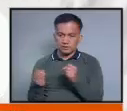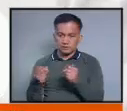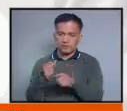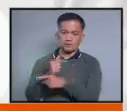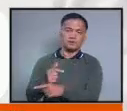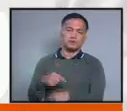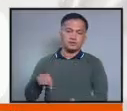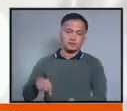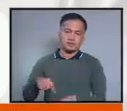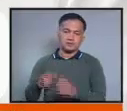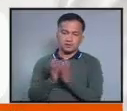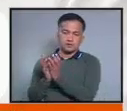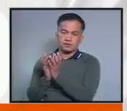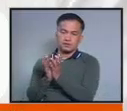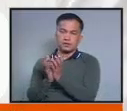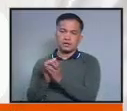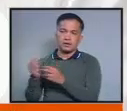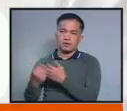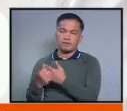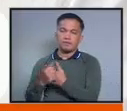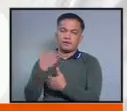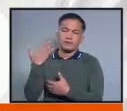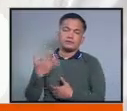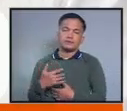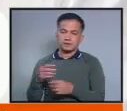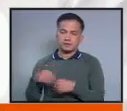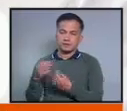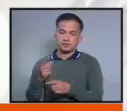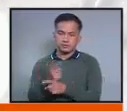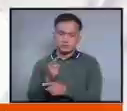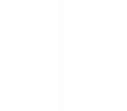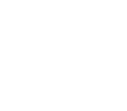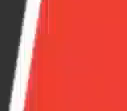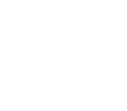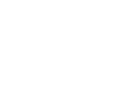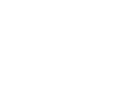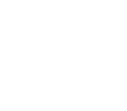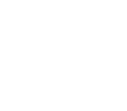community will be affected will be given due consideration.